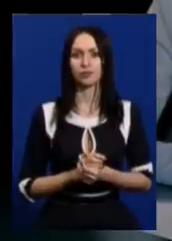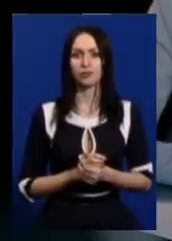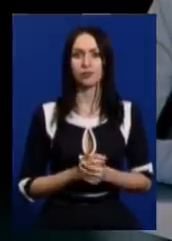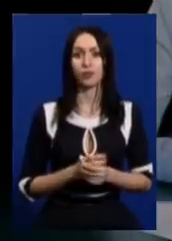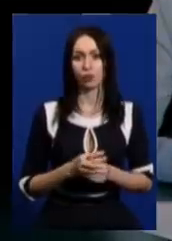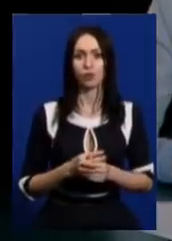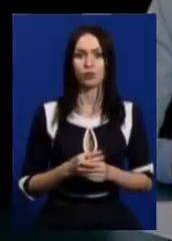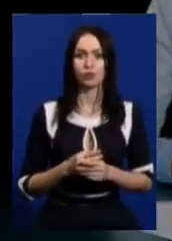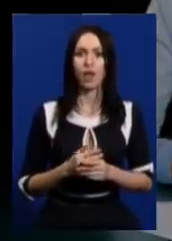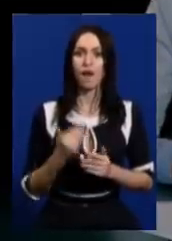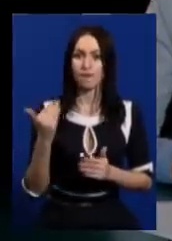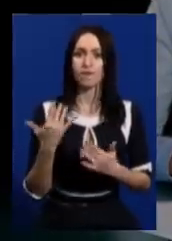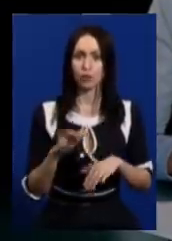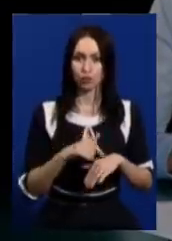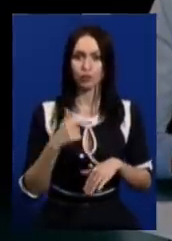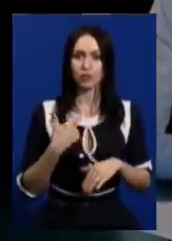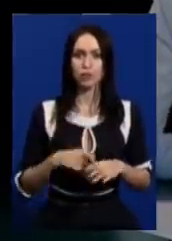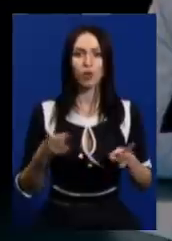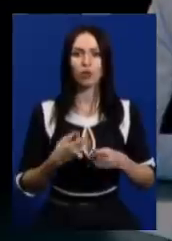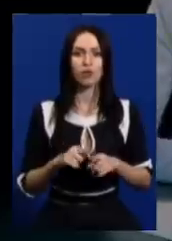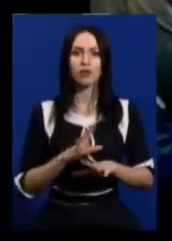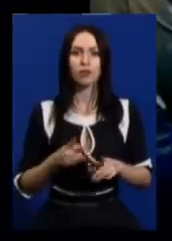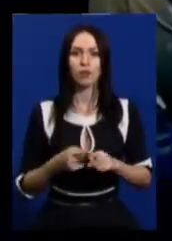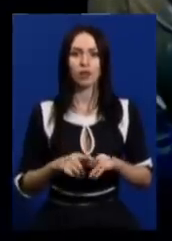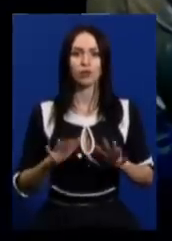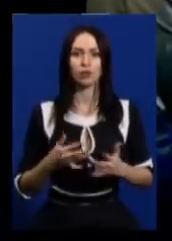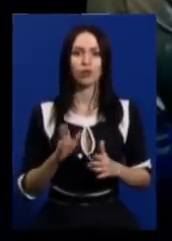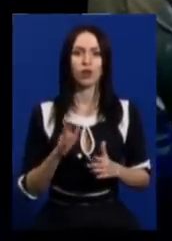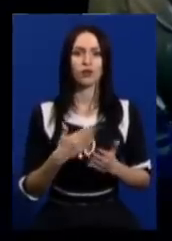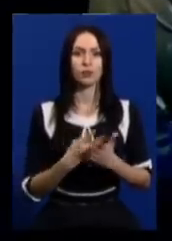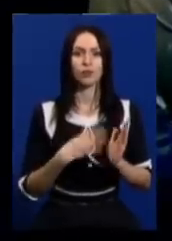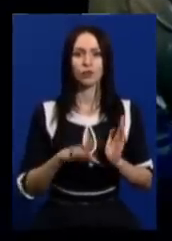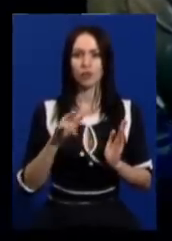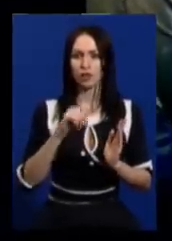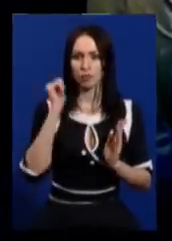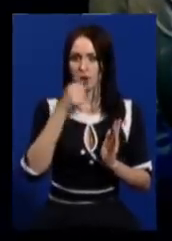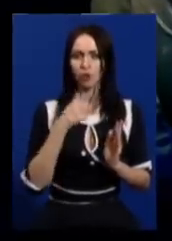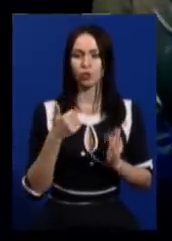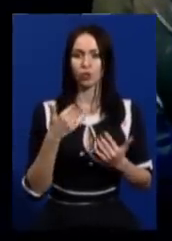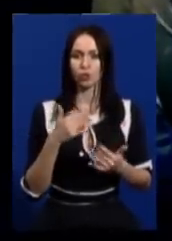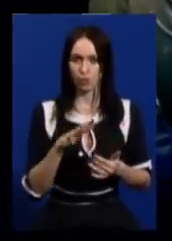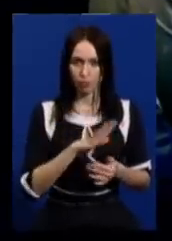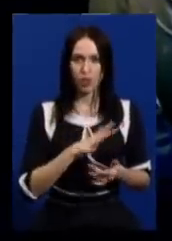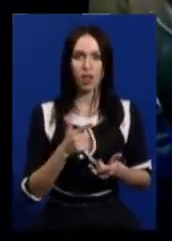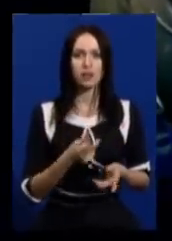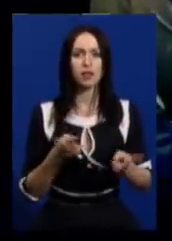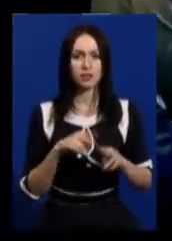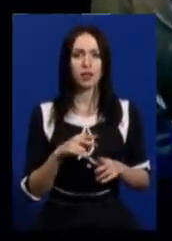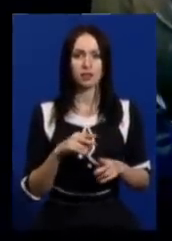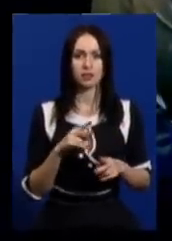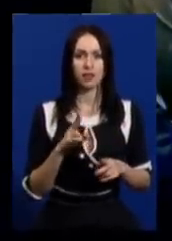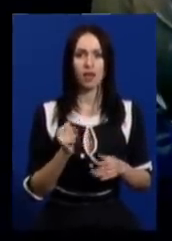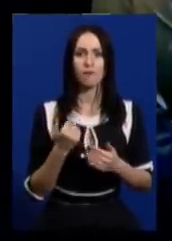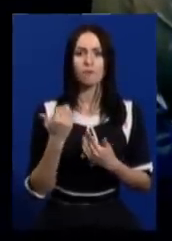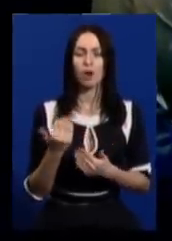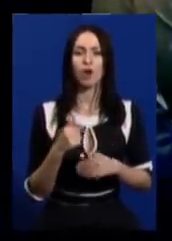службу в армии. Вы же відчували себе потрібними? Це не була така ситуація, як до 93-го року? Да. Вже було де залишатися за вашими